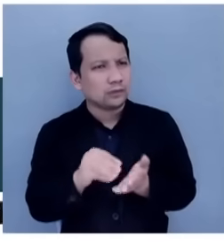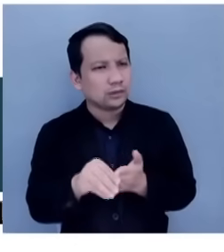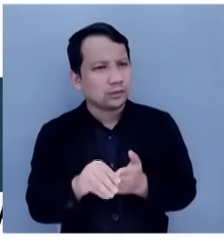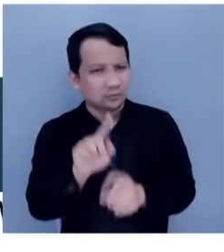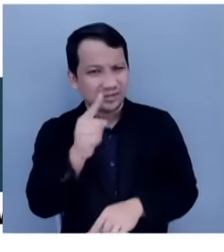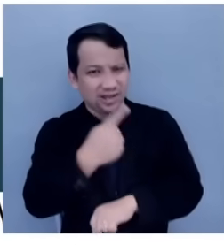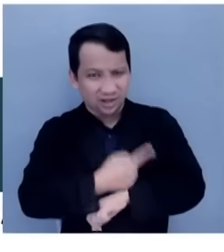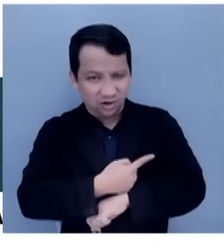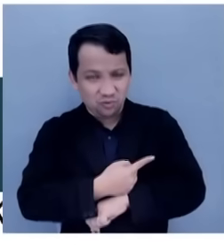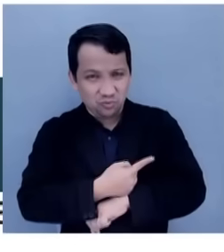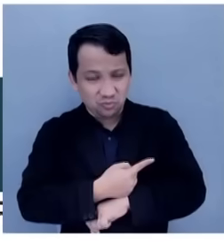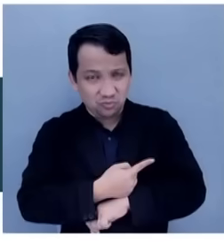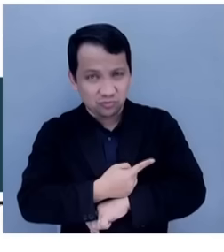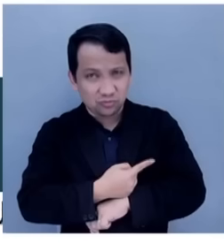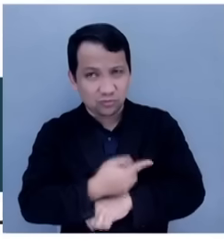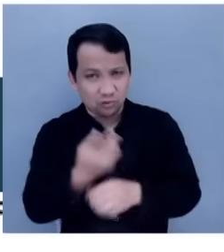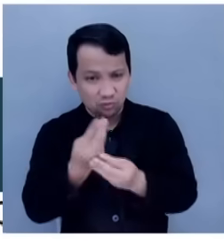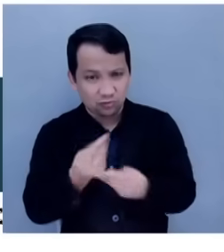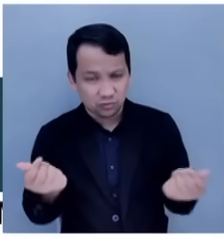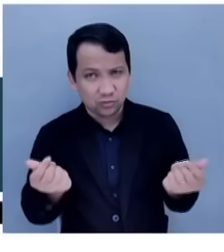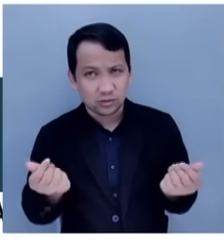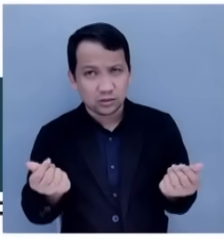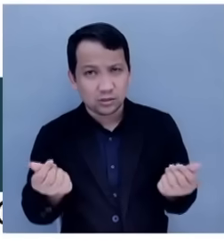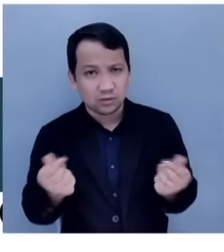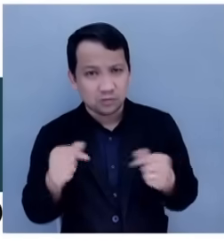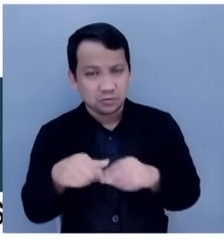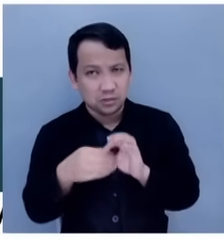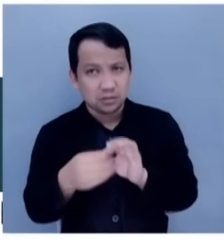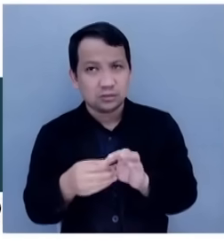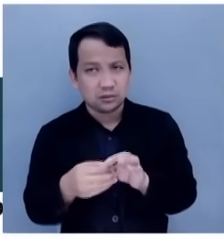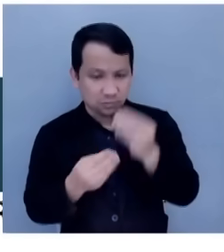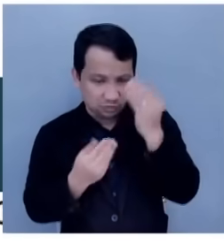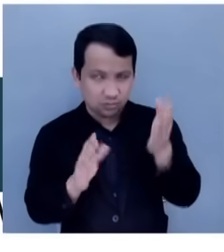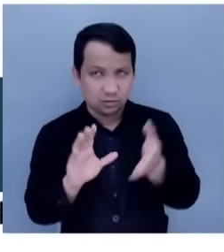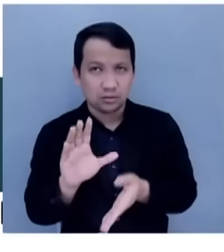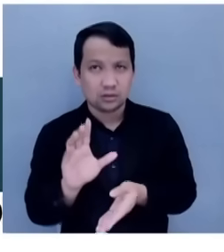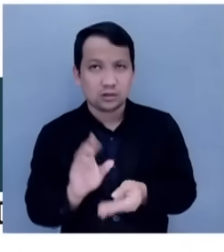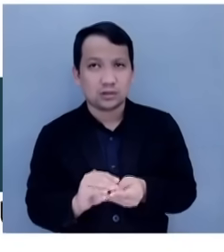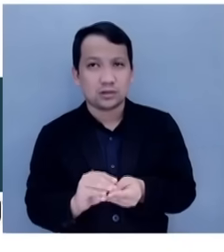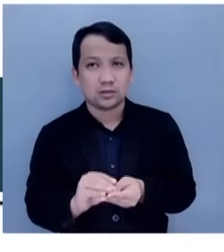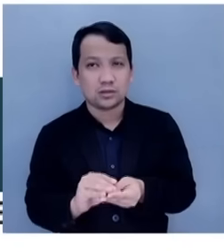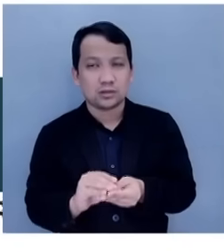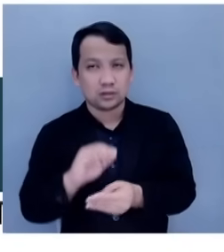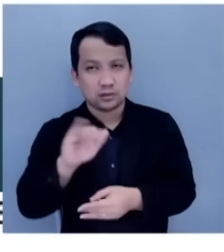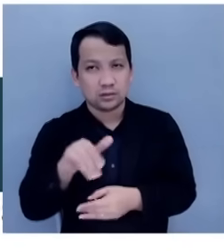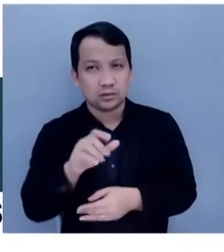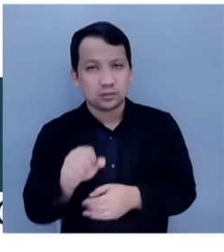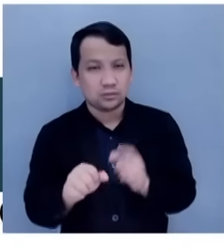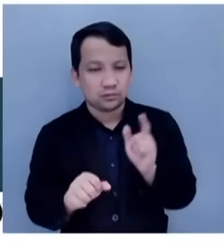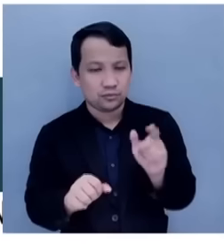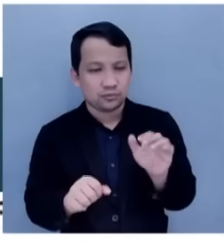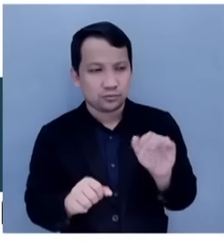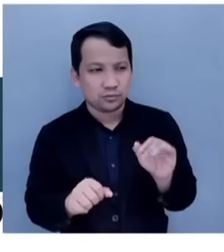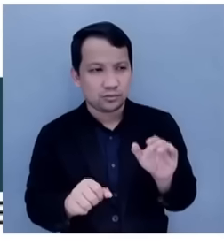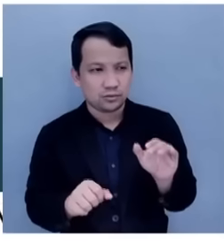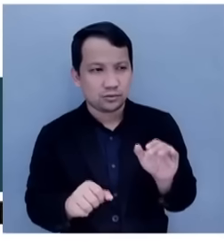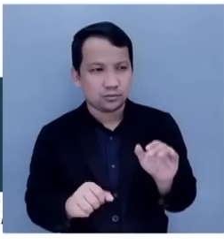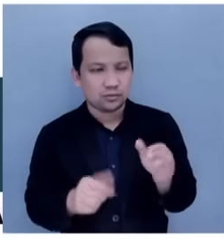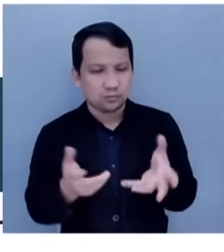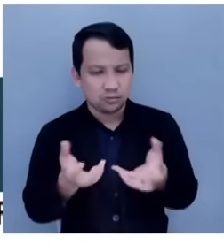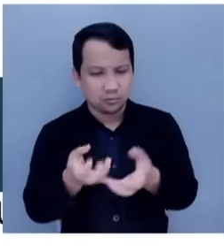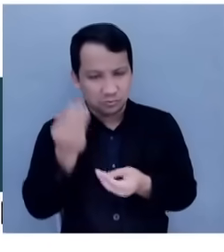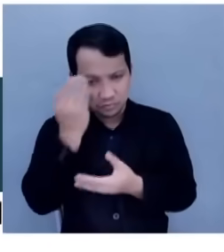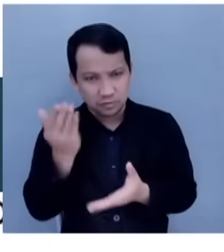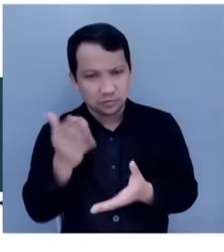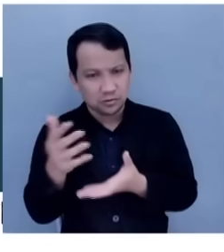day ay magagamit dito sa mga sinasabi ng JC 2015. Kaya gusto nga talaga natin